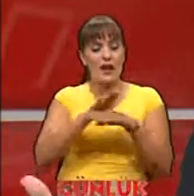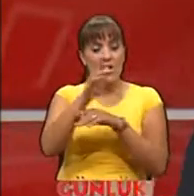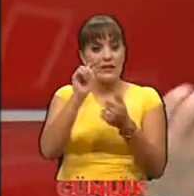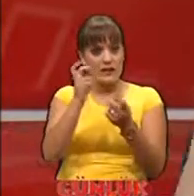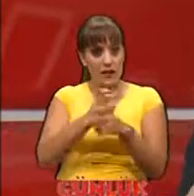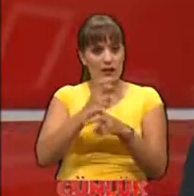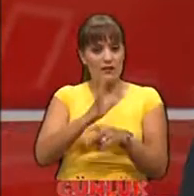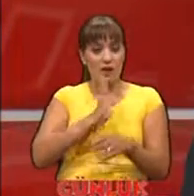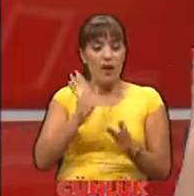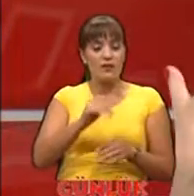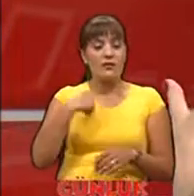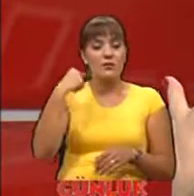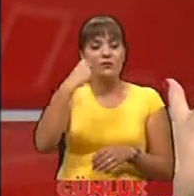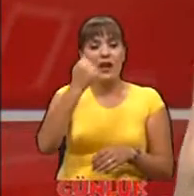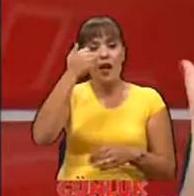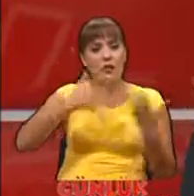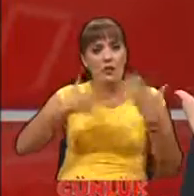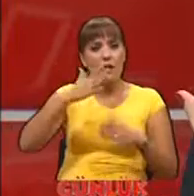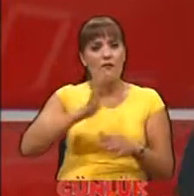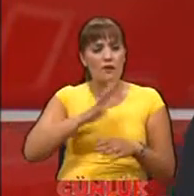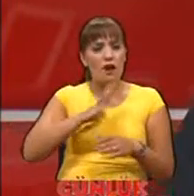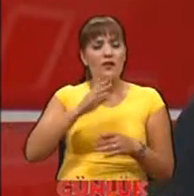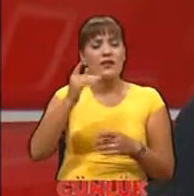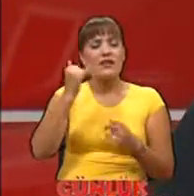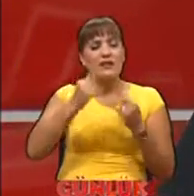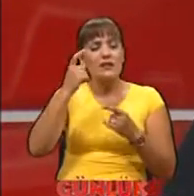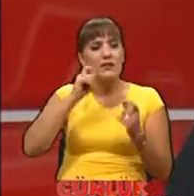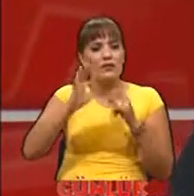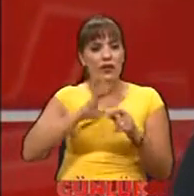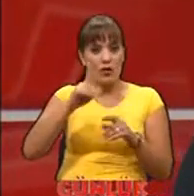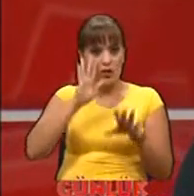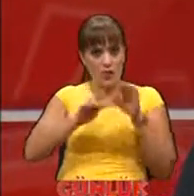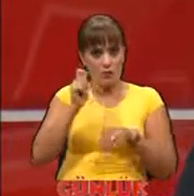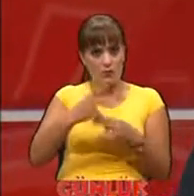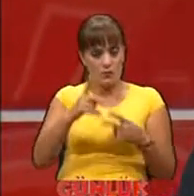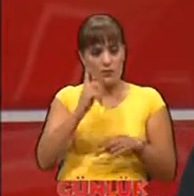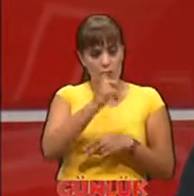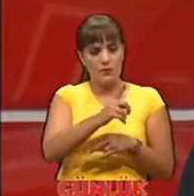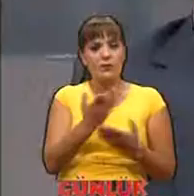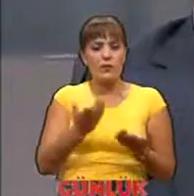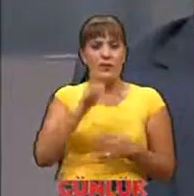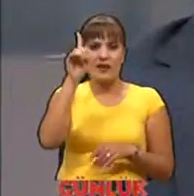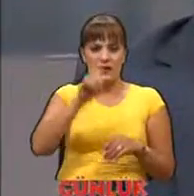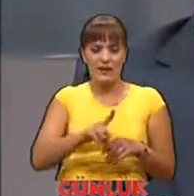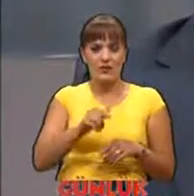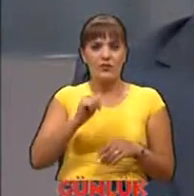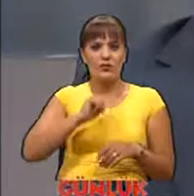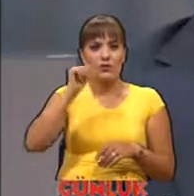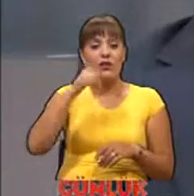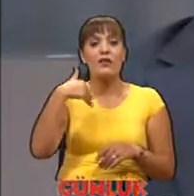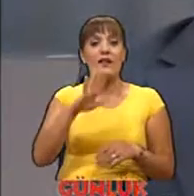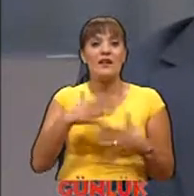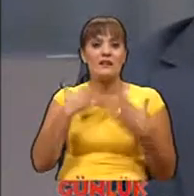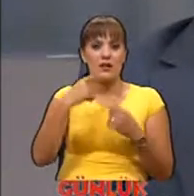hayati tehlikesi var. Artık plaklar oluşmuş, kanamalar var. O durumda tedavi yapılabiliyor mu dolguya rağmen? Yani tabii ki ilk önce dediğim gibi dolguyu